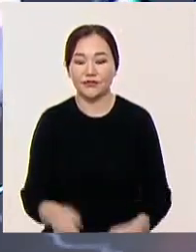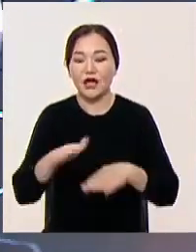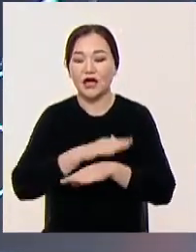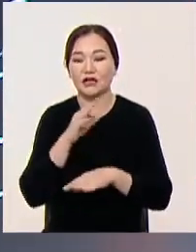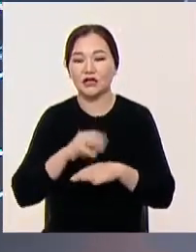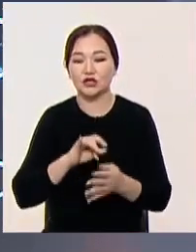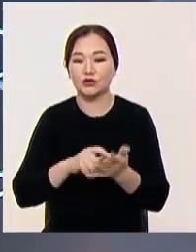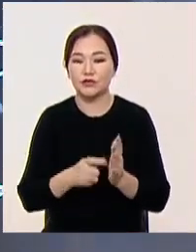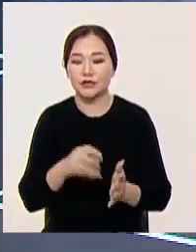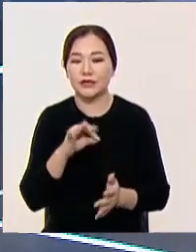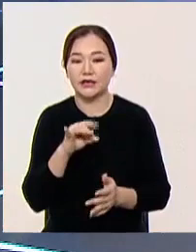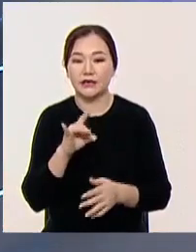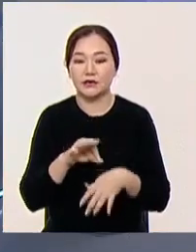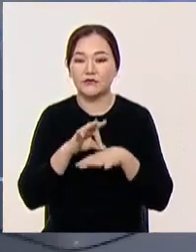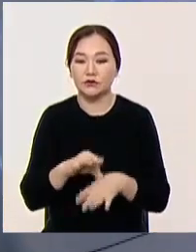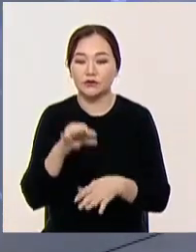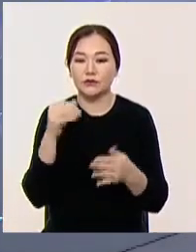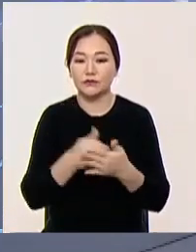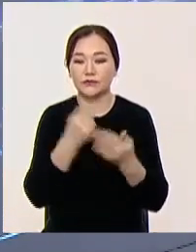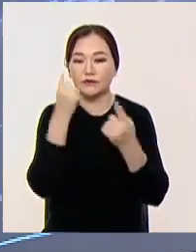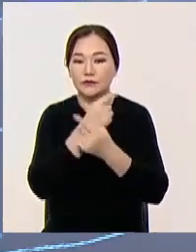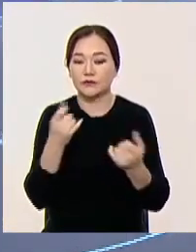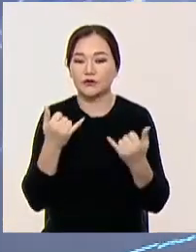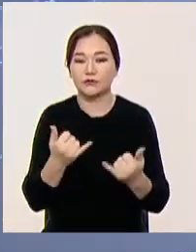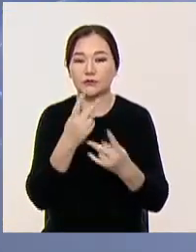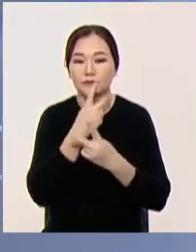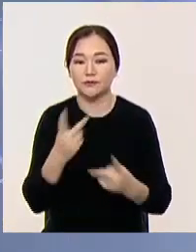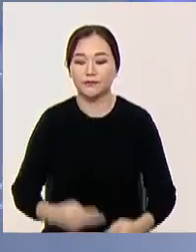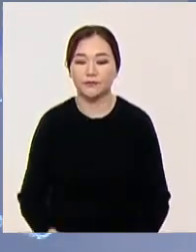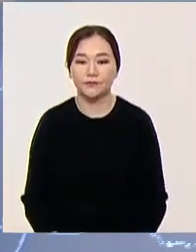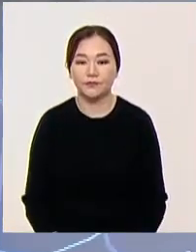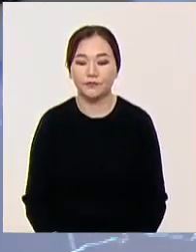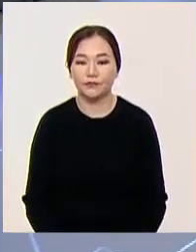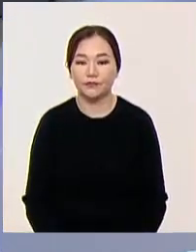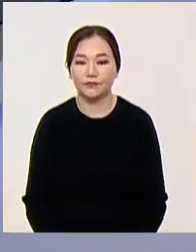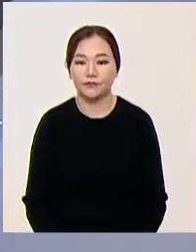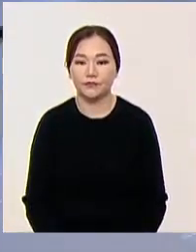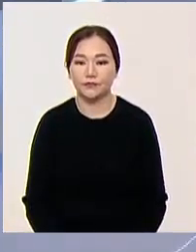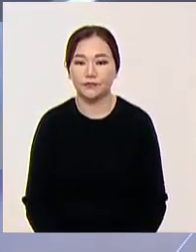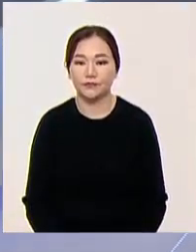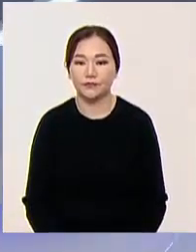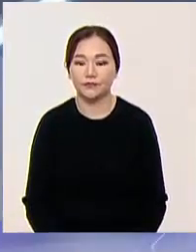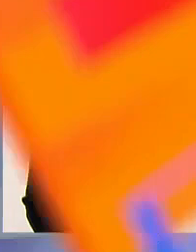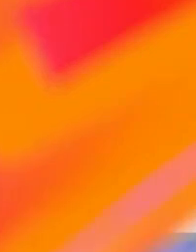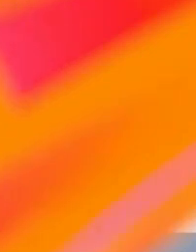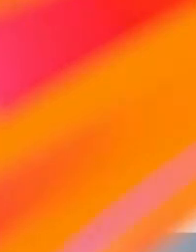Орлы Кеш, студия «Домен», Ирина Евгеньева, информбюро в эфире. И смотрите прямо сейчас.